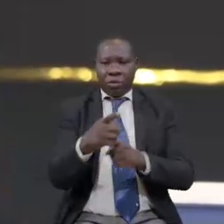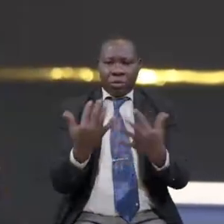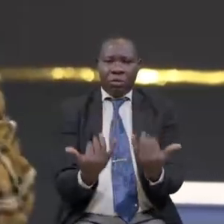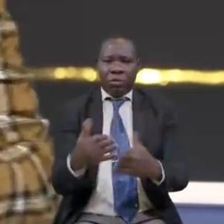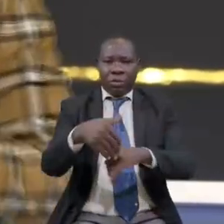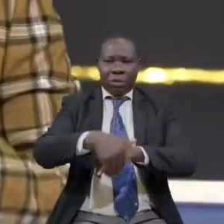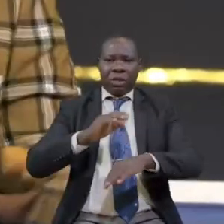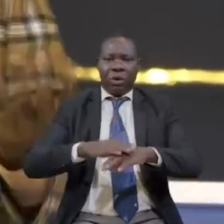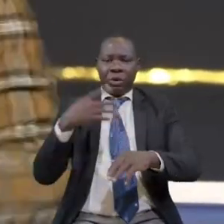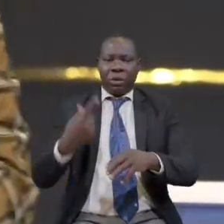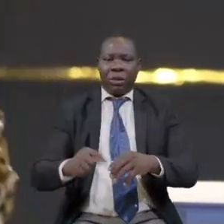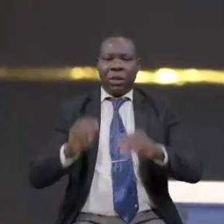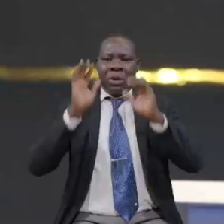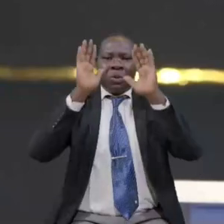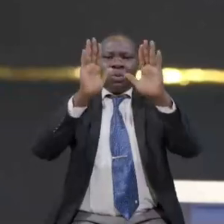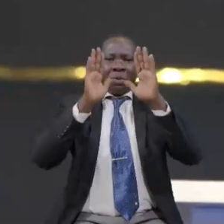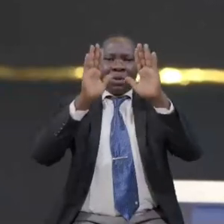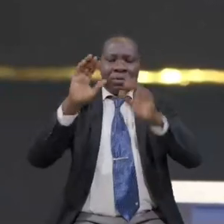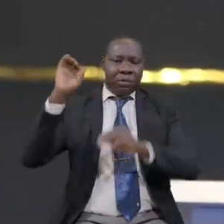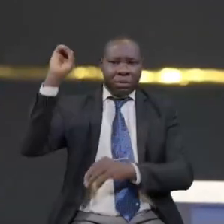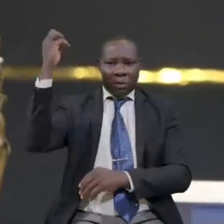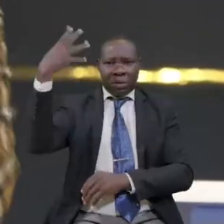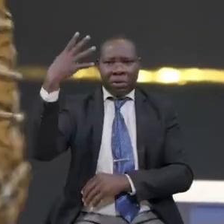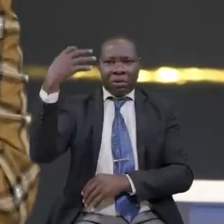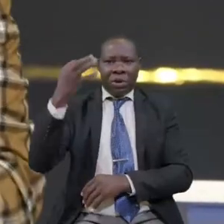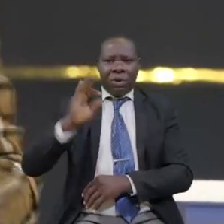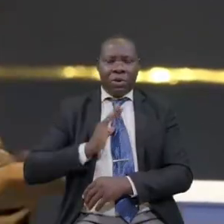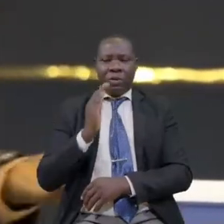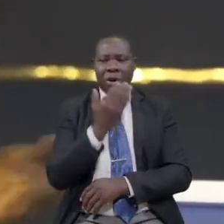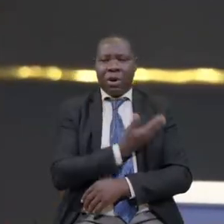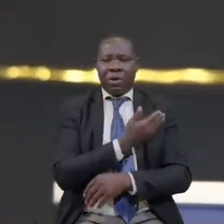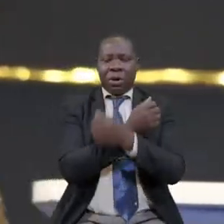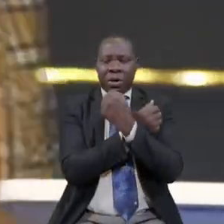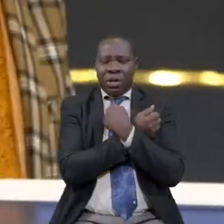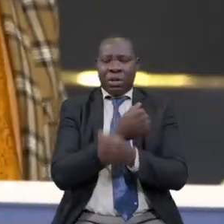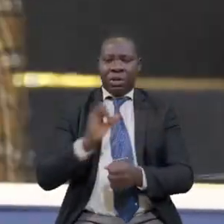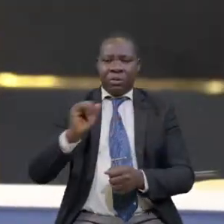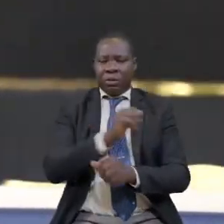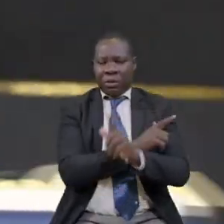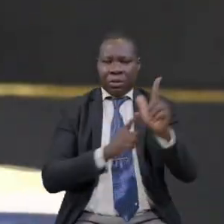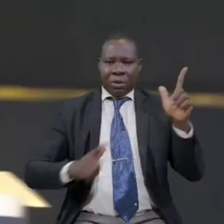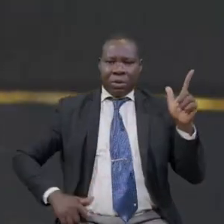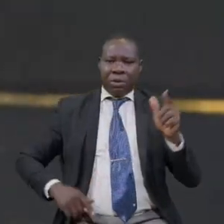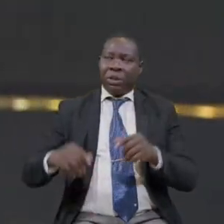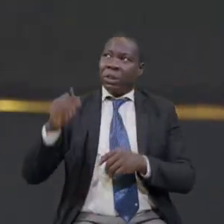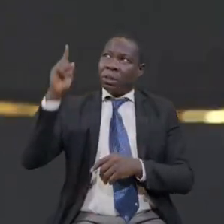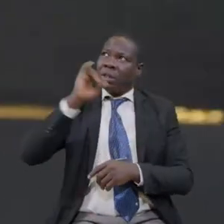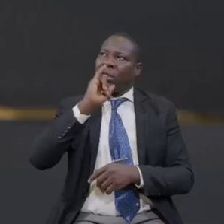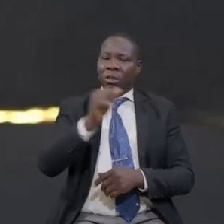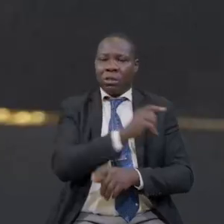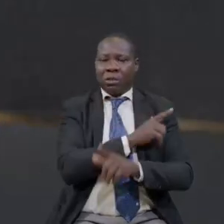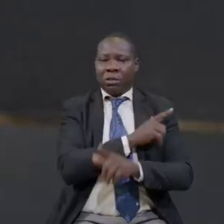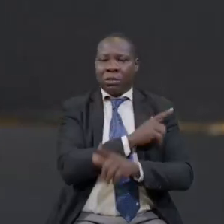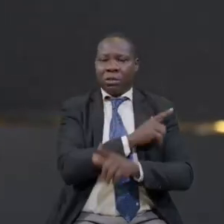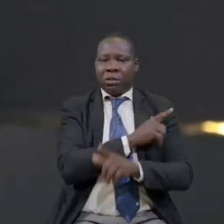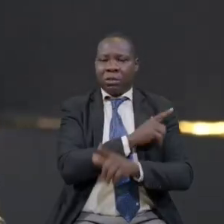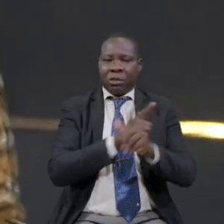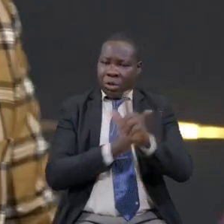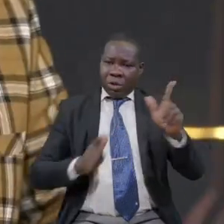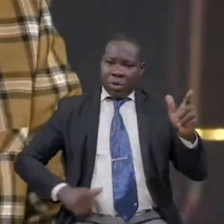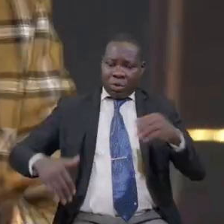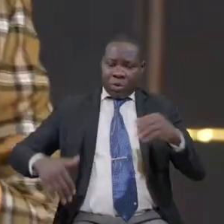de la grâce merveilleuse de notre aimable Seigneur. Il est Seigneur, il est le Seigneur sur